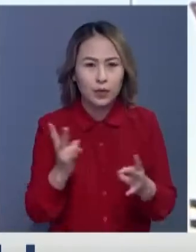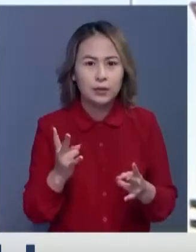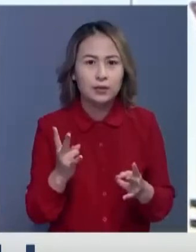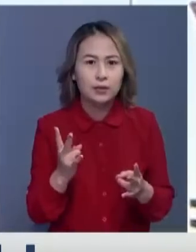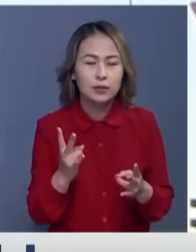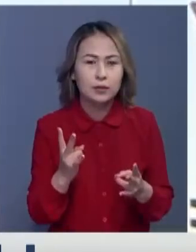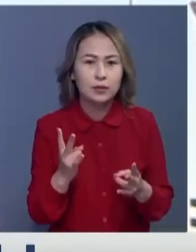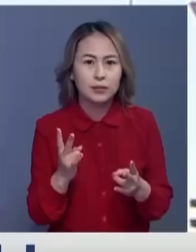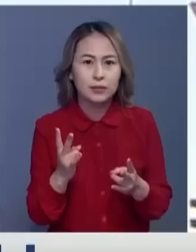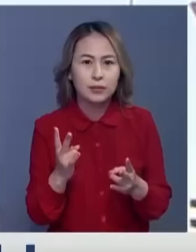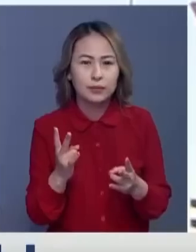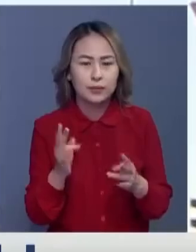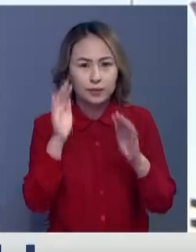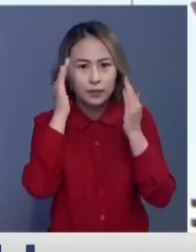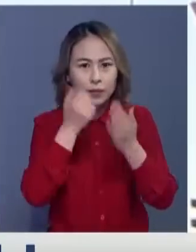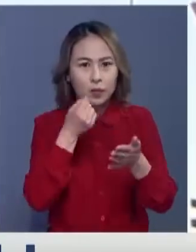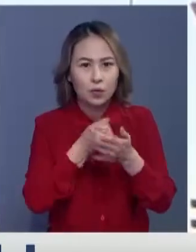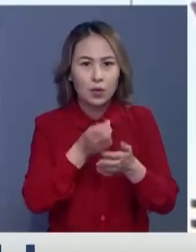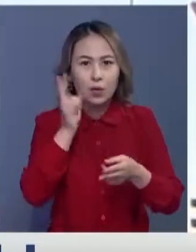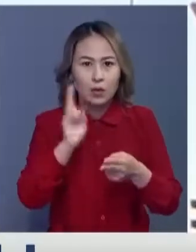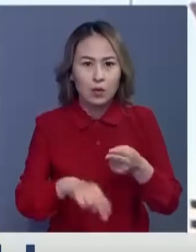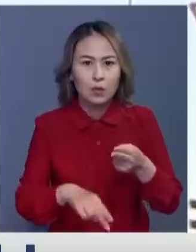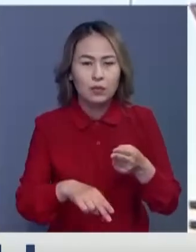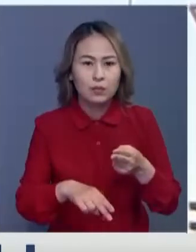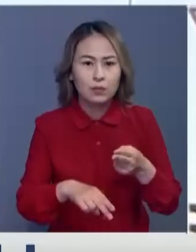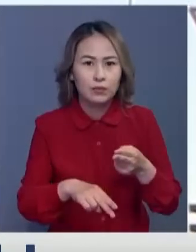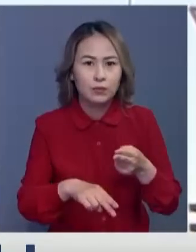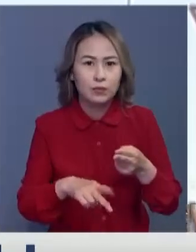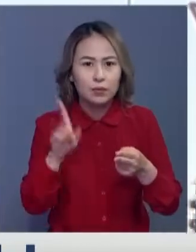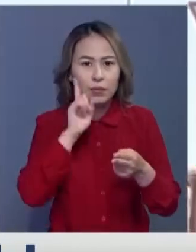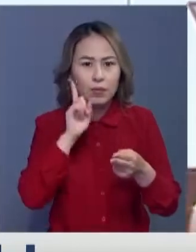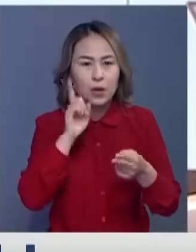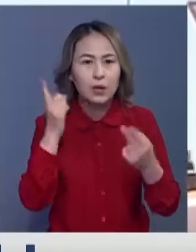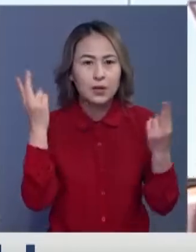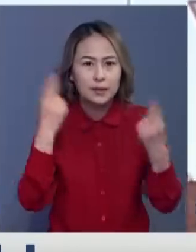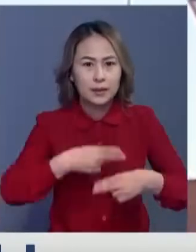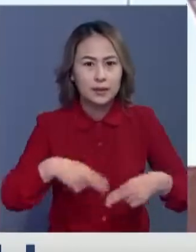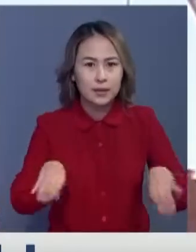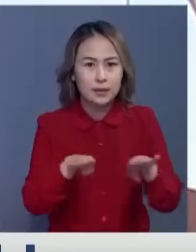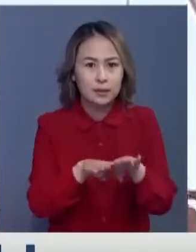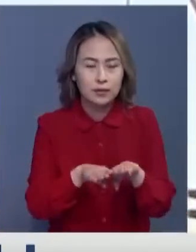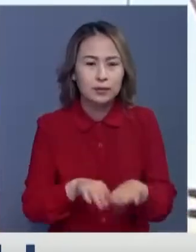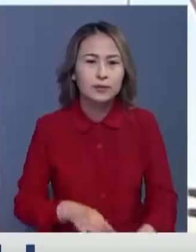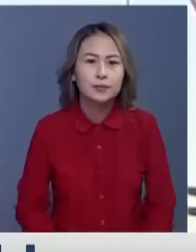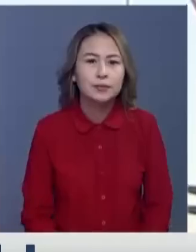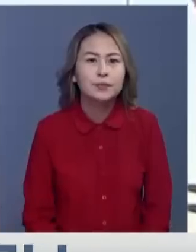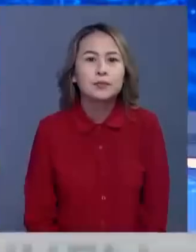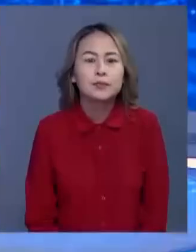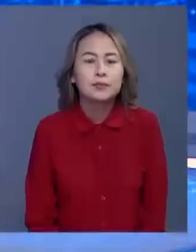сол енді карантин аяғына дейін енді пока кіре алмайды деп түсіндіру жұмыстар жүргізіліп жатыр.